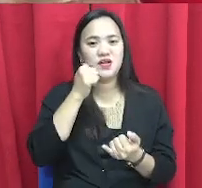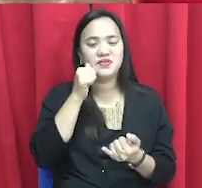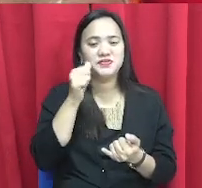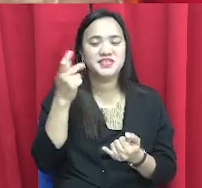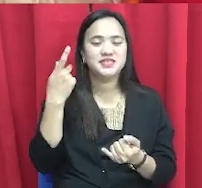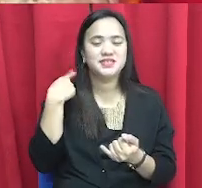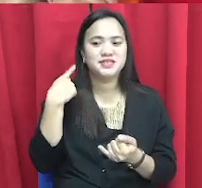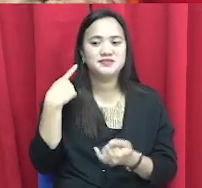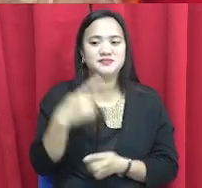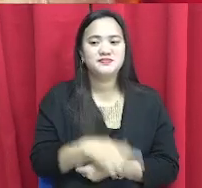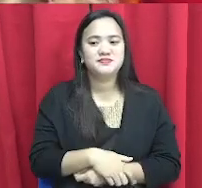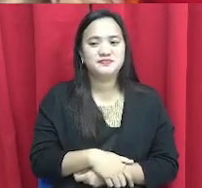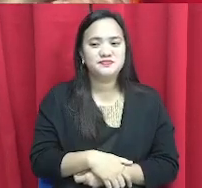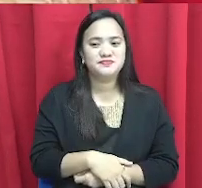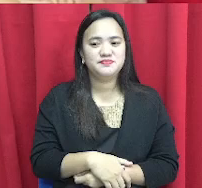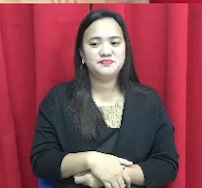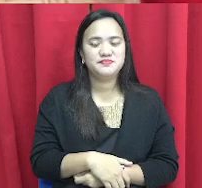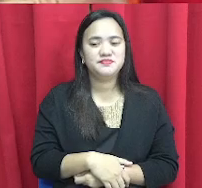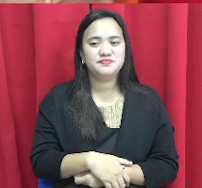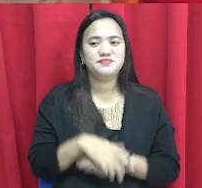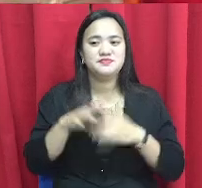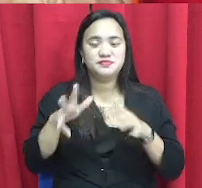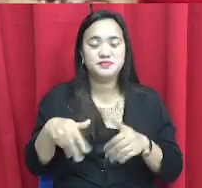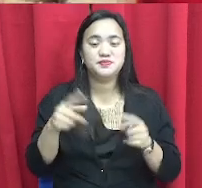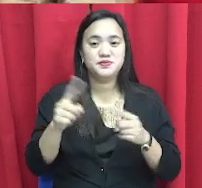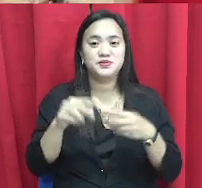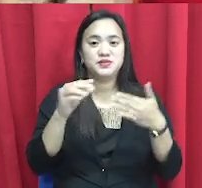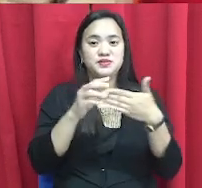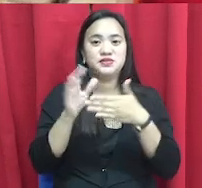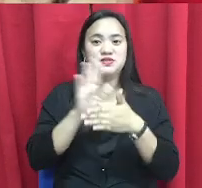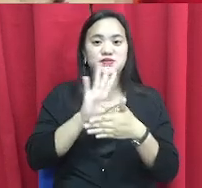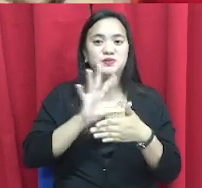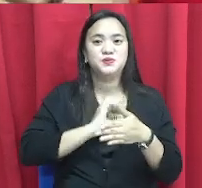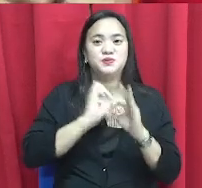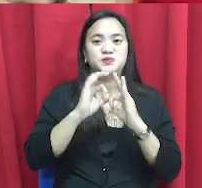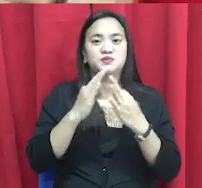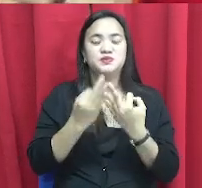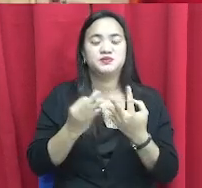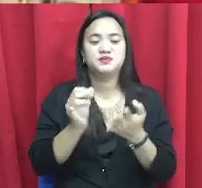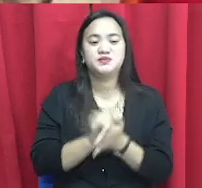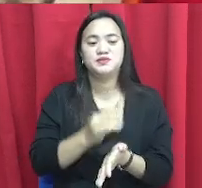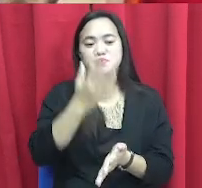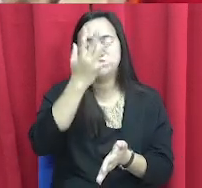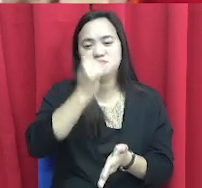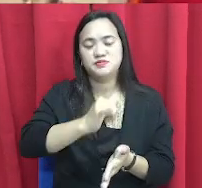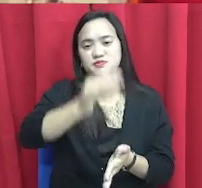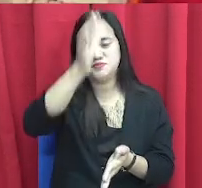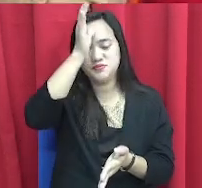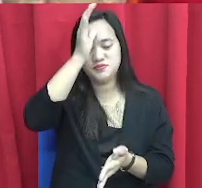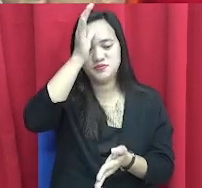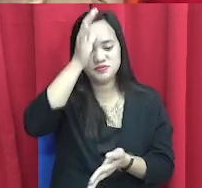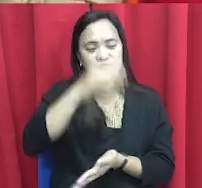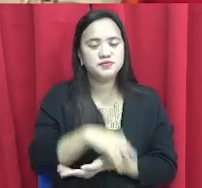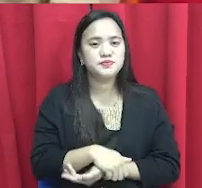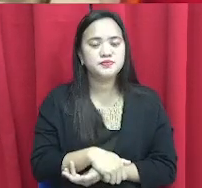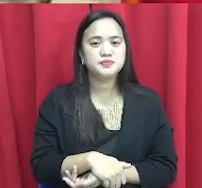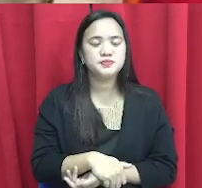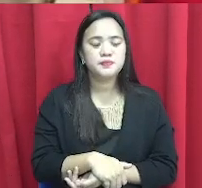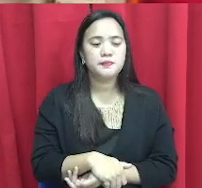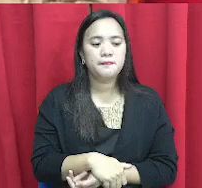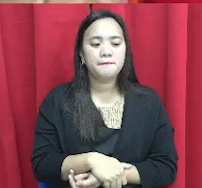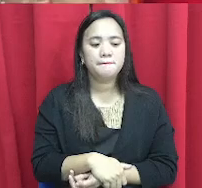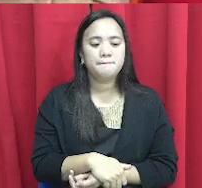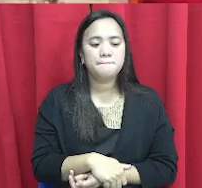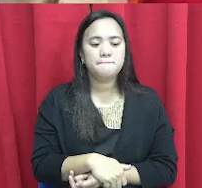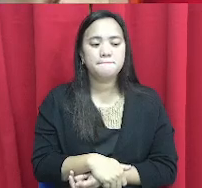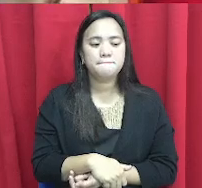kung ah Paano natin ngayon i-lead yung ating family so kailangan fathers husbands ay pagtibayin